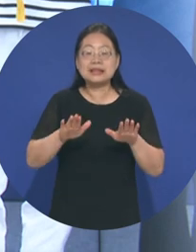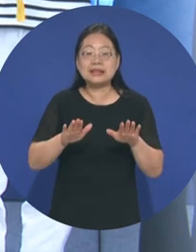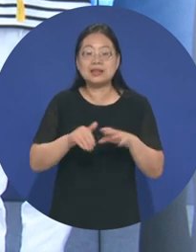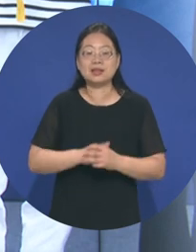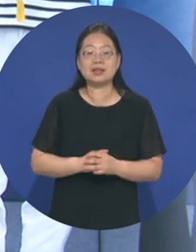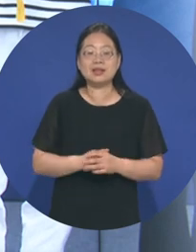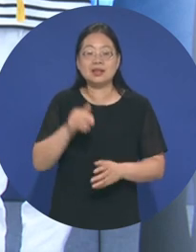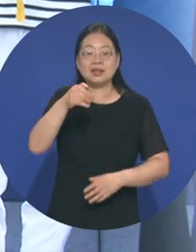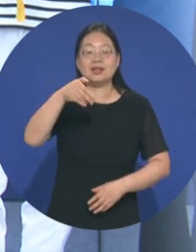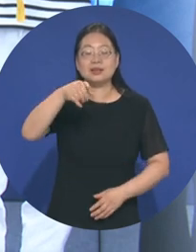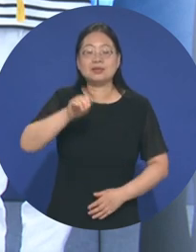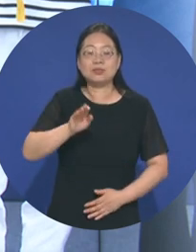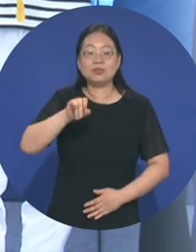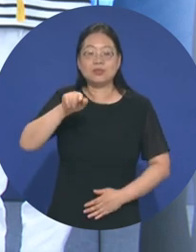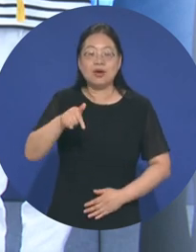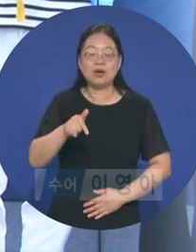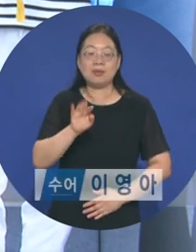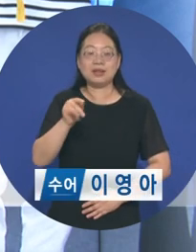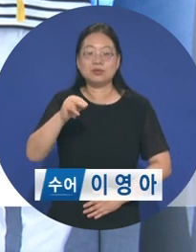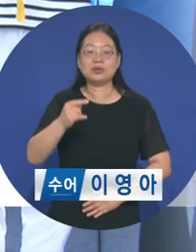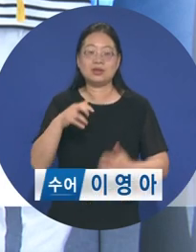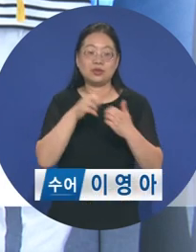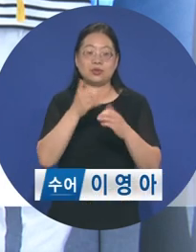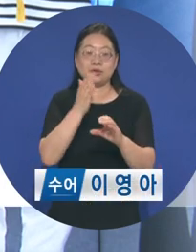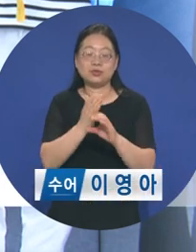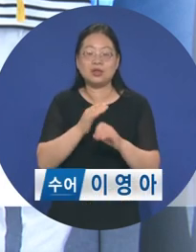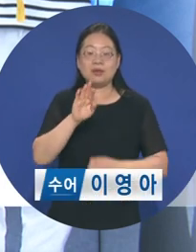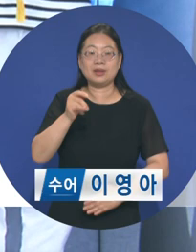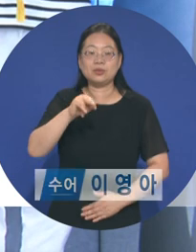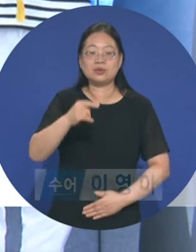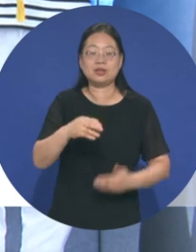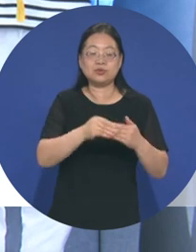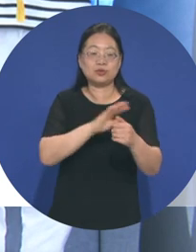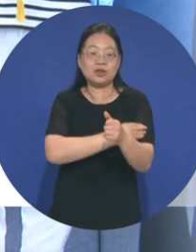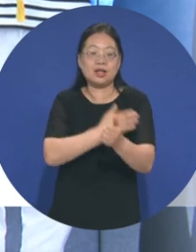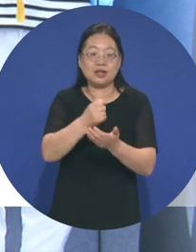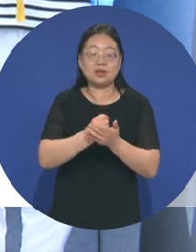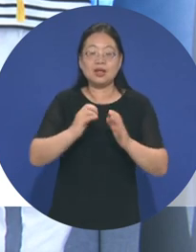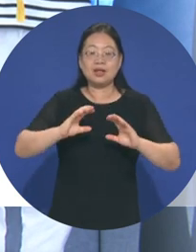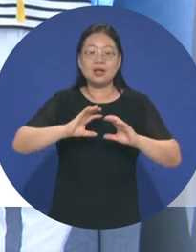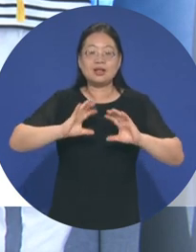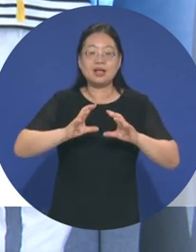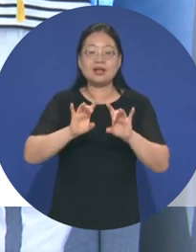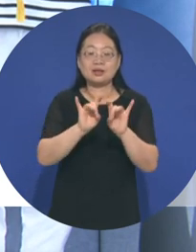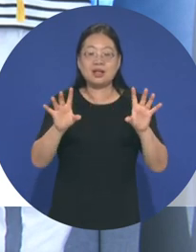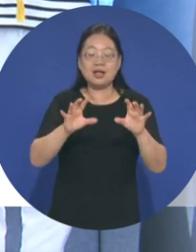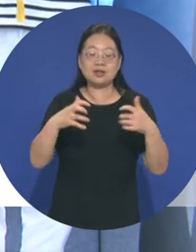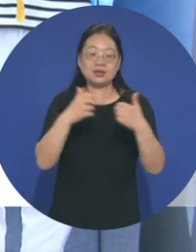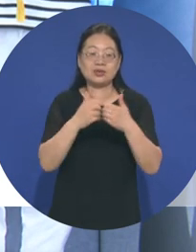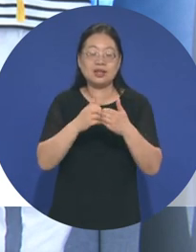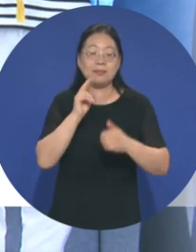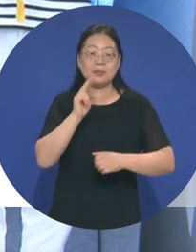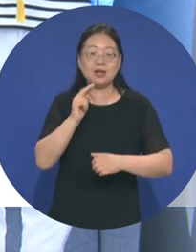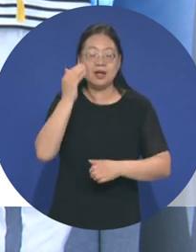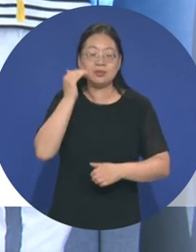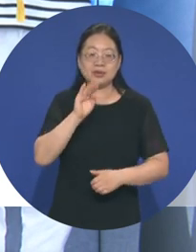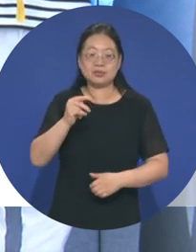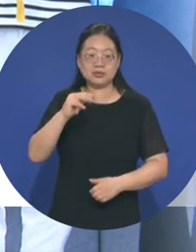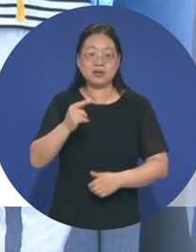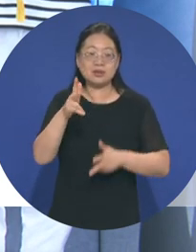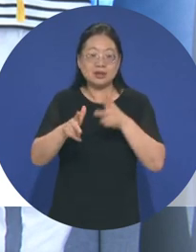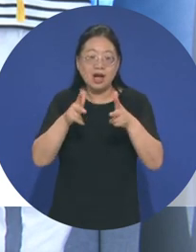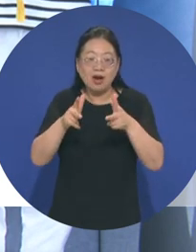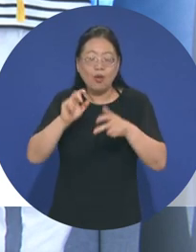이제는 칩워, 반도체 전쟁 시대입니다. 반도체 주권을 두고 벌이는 각국의 전쟁이 치열한데요. 우리나라 반도체